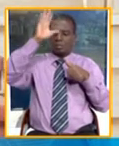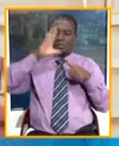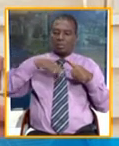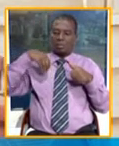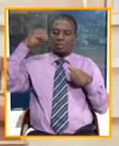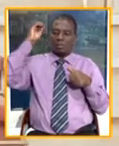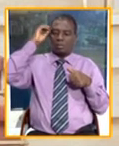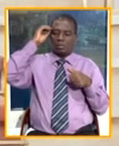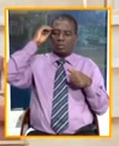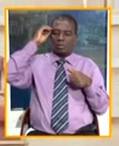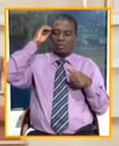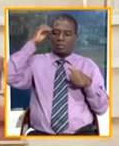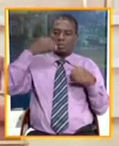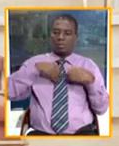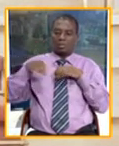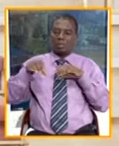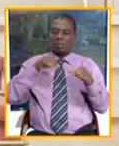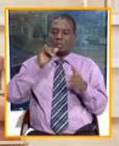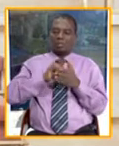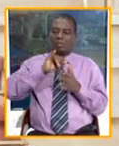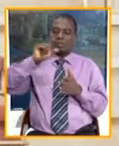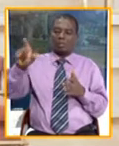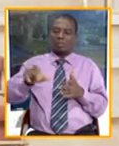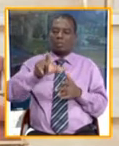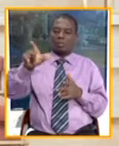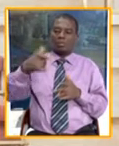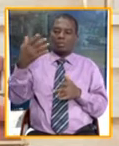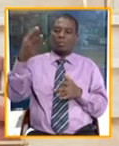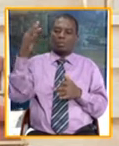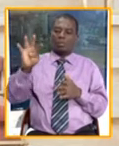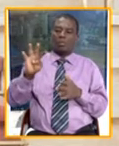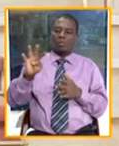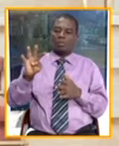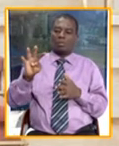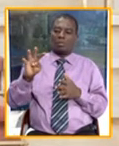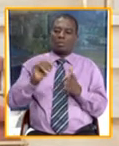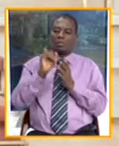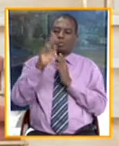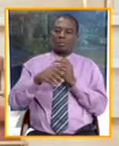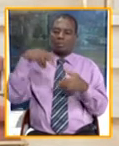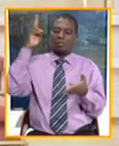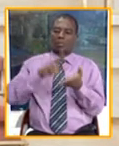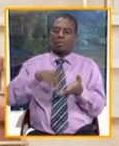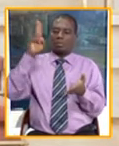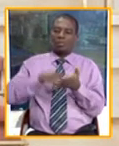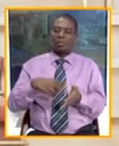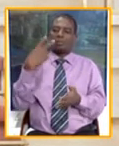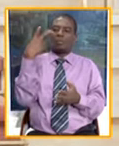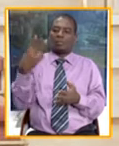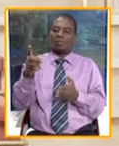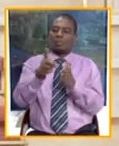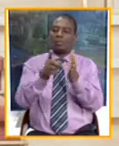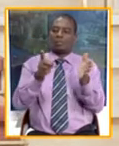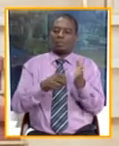Ouattara, a procédé ce lundi 14 juin 2021 à la signature de deux décrets de